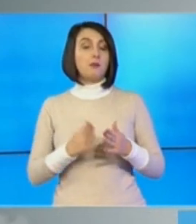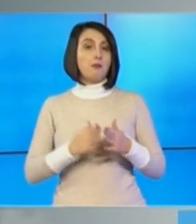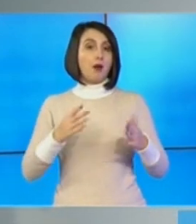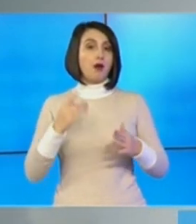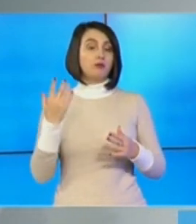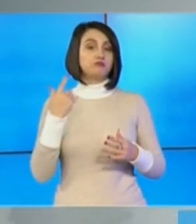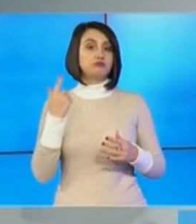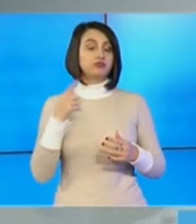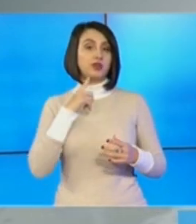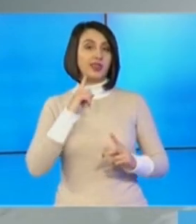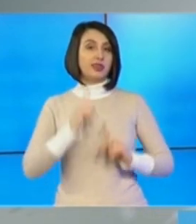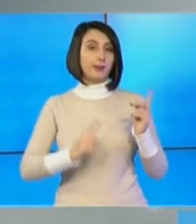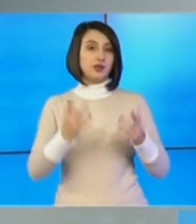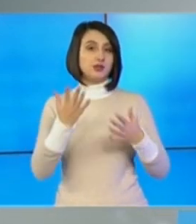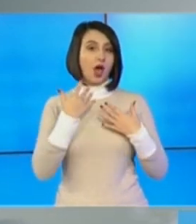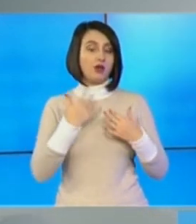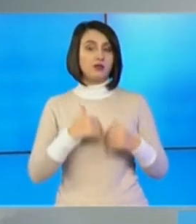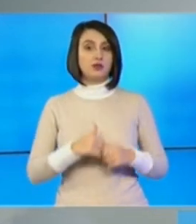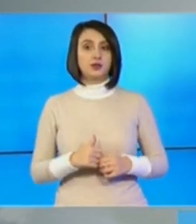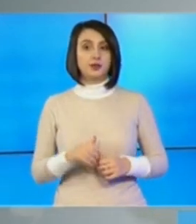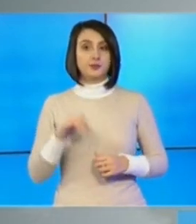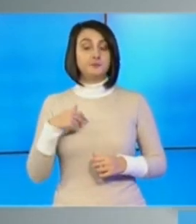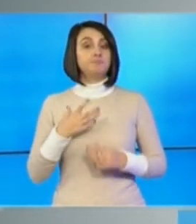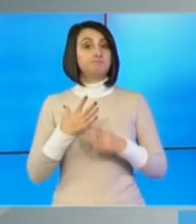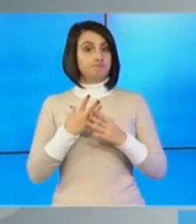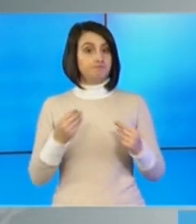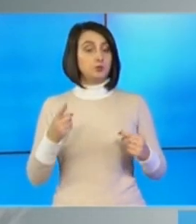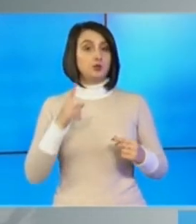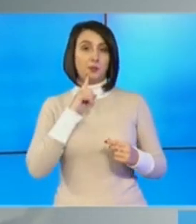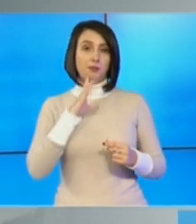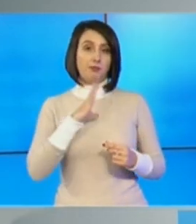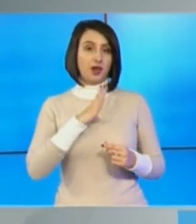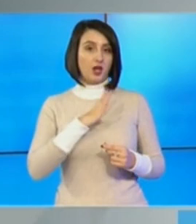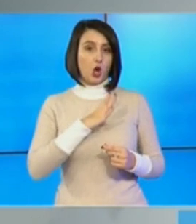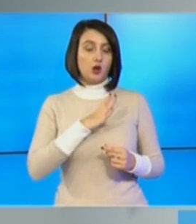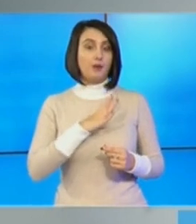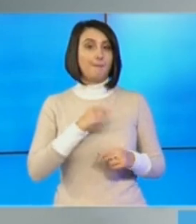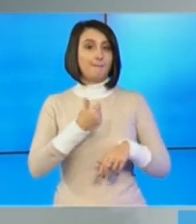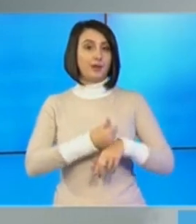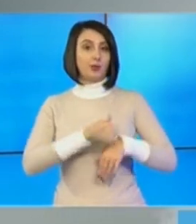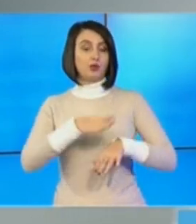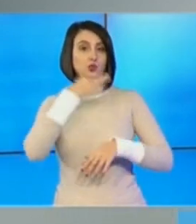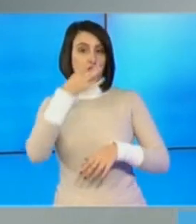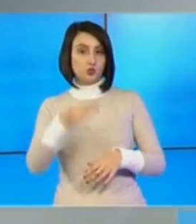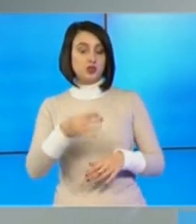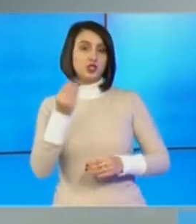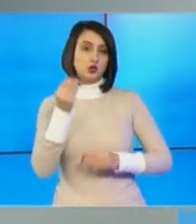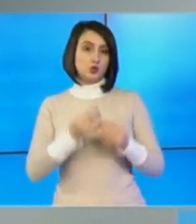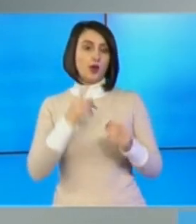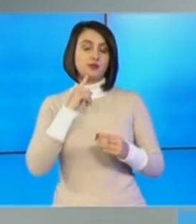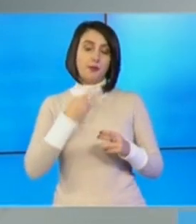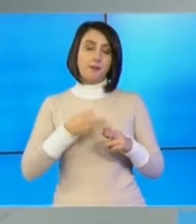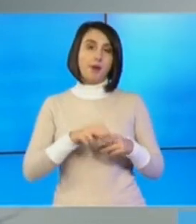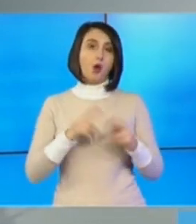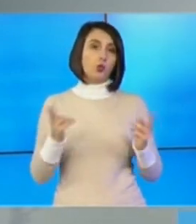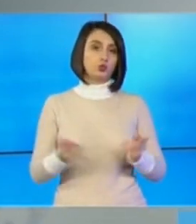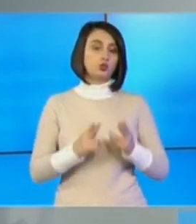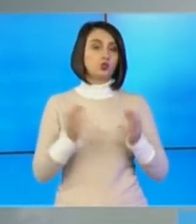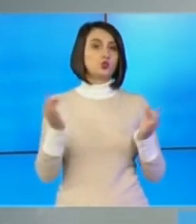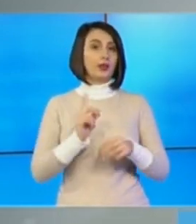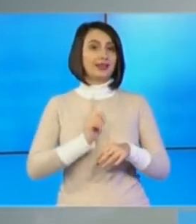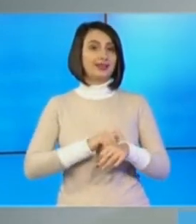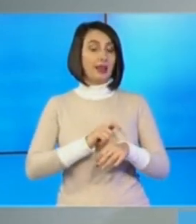majoritate dependenți de oxigen și mulți dintre ei cu factori de risc. Premierul Ludovic Orban spune că situația se va mai detensiona în